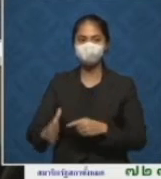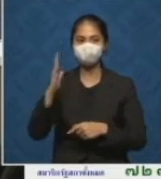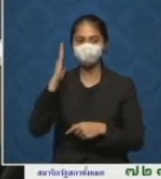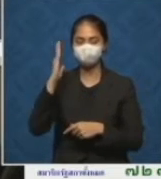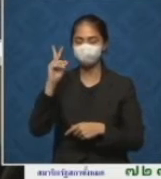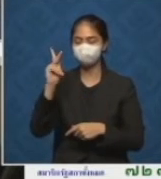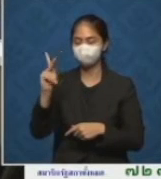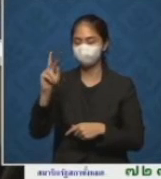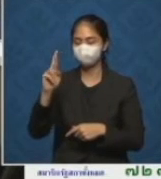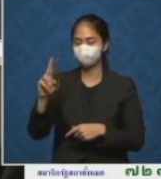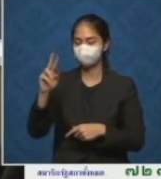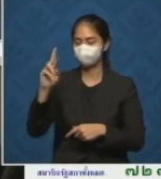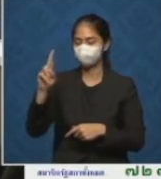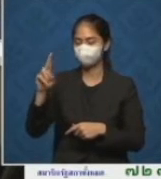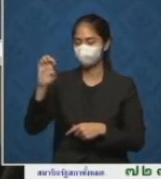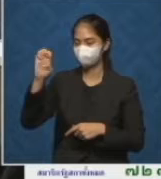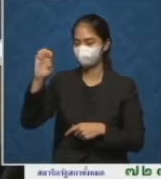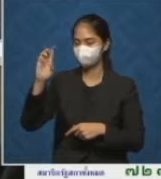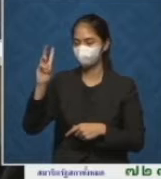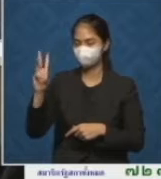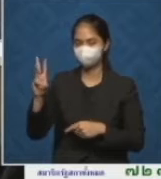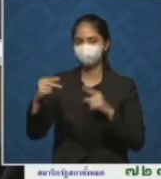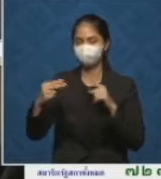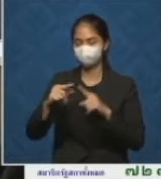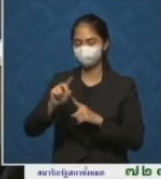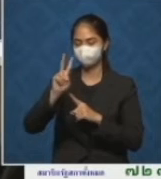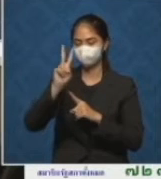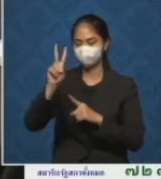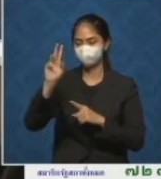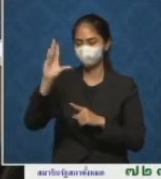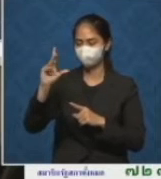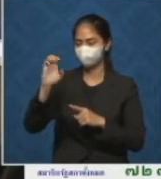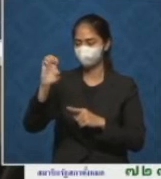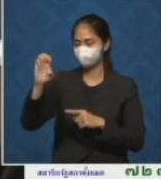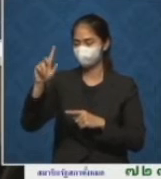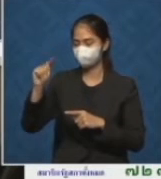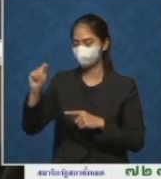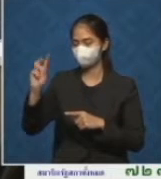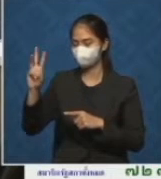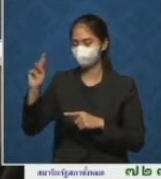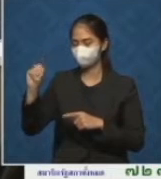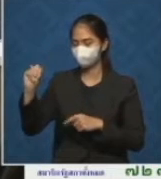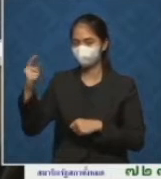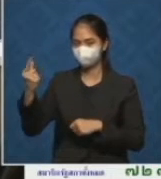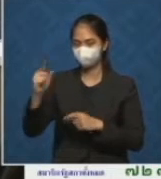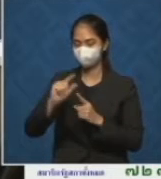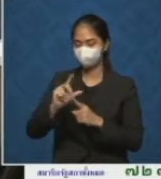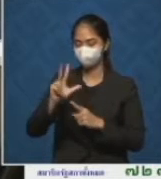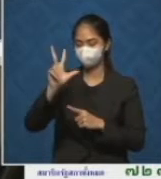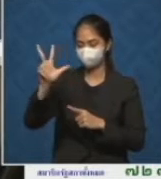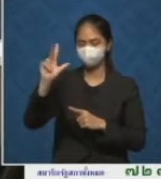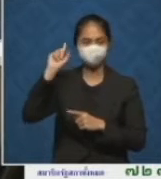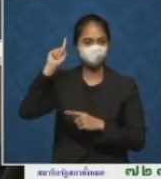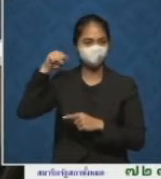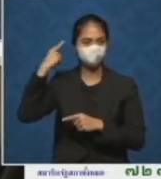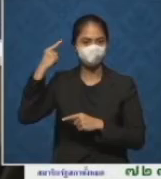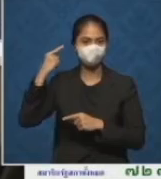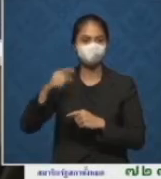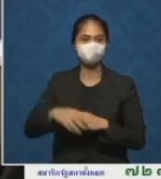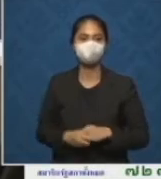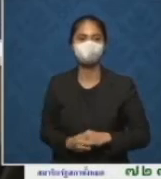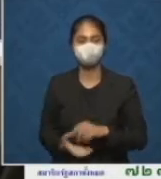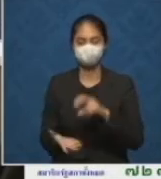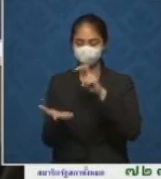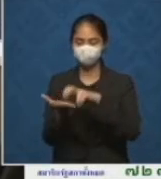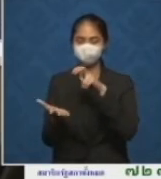รวีปิศนานันทกุล 2. นายพระโยมชินวงศ์ 3. นางกรวิภาขวัญเพชร